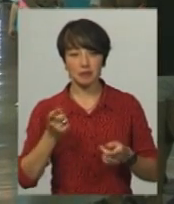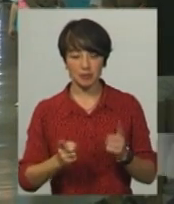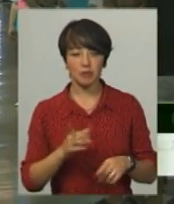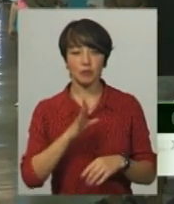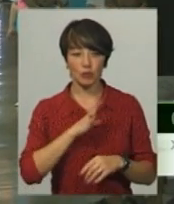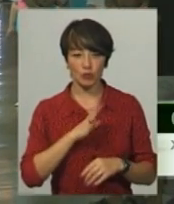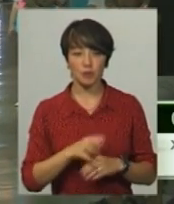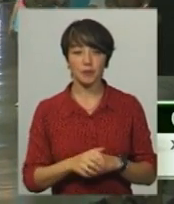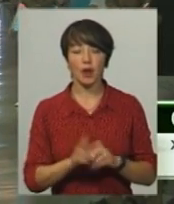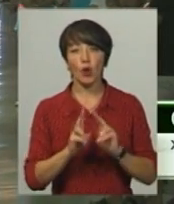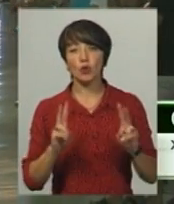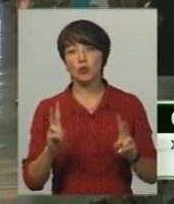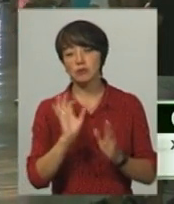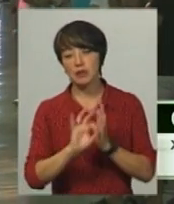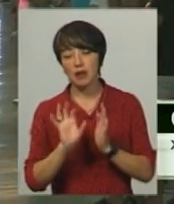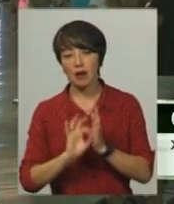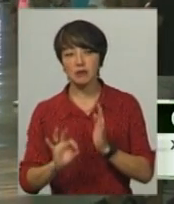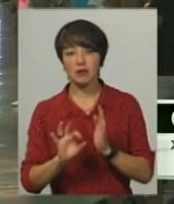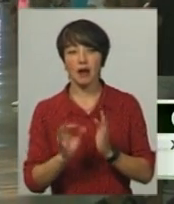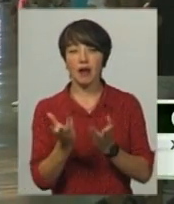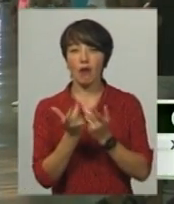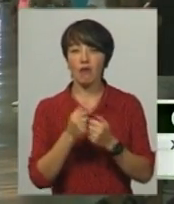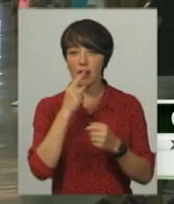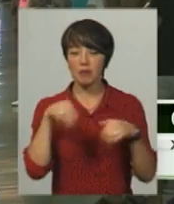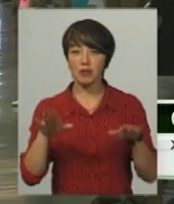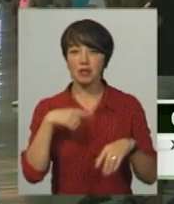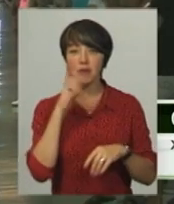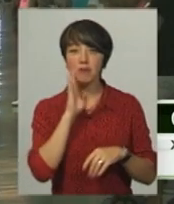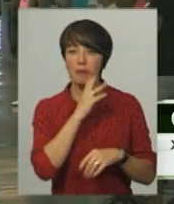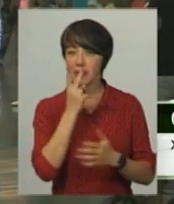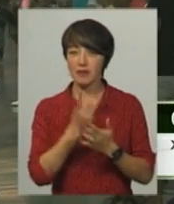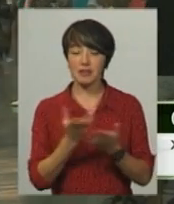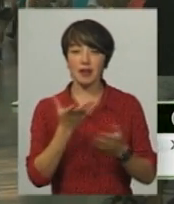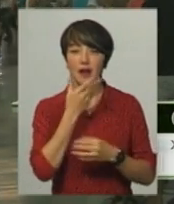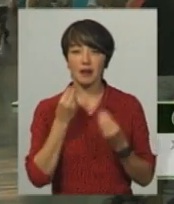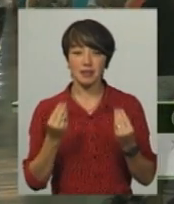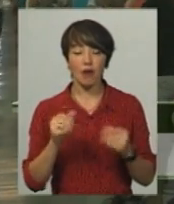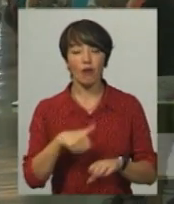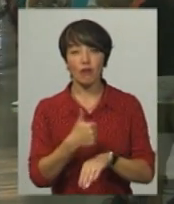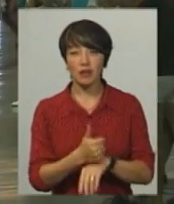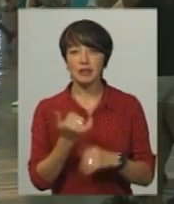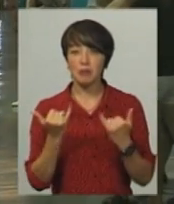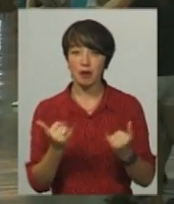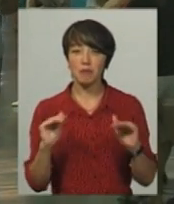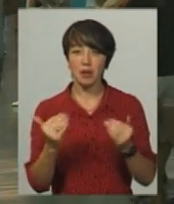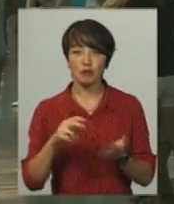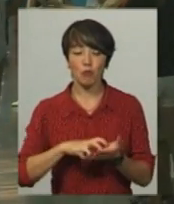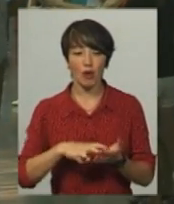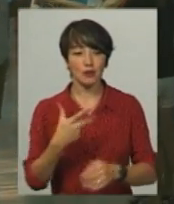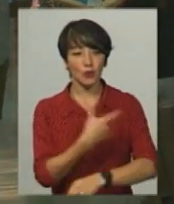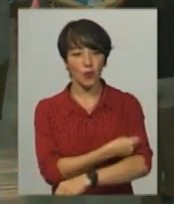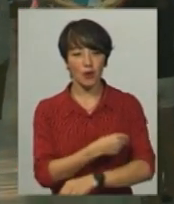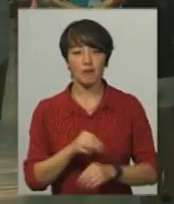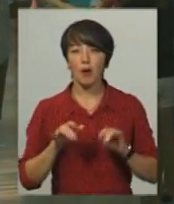Дітям цікаво було, хтось щось підказував, рахували пташок. Казали, мама, дивися, яка краса. Головне, що вони тепер менше бояться уколів.